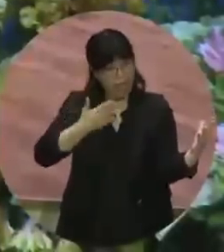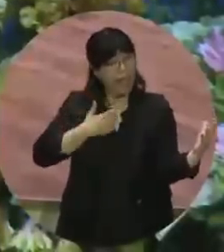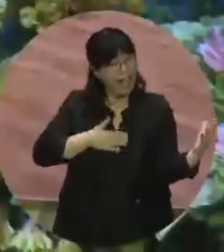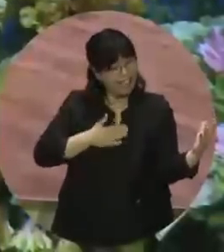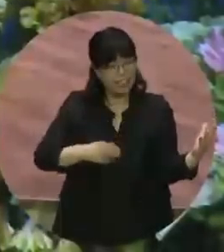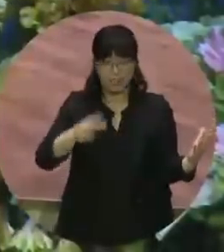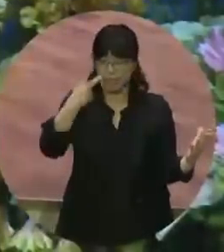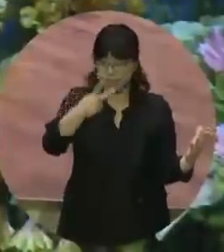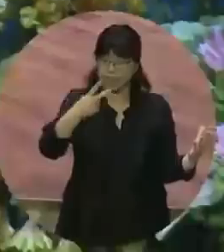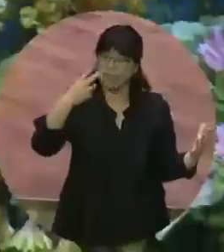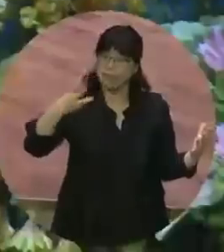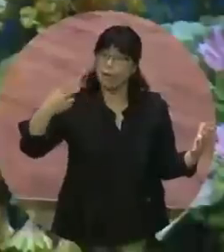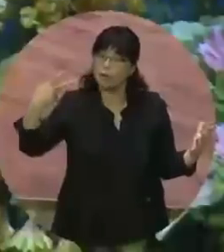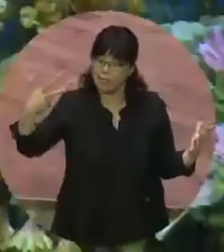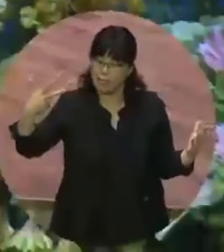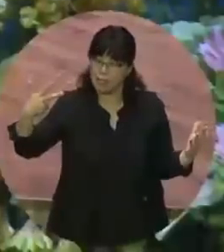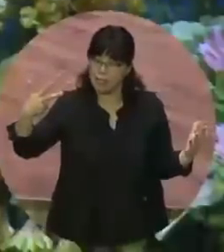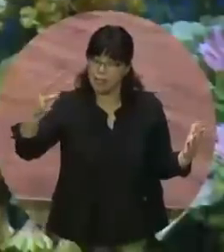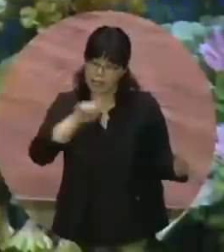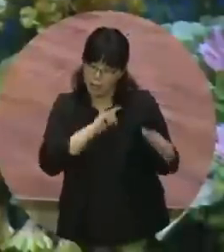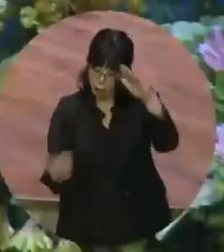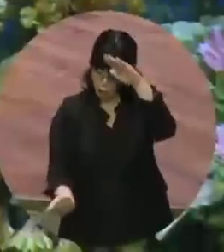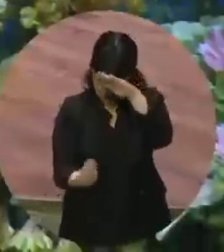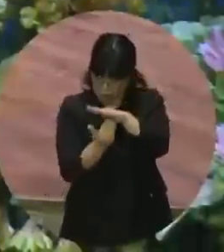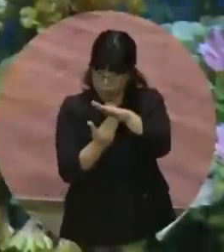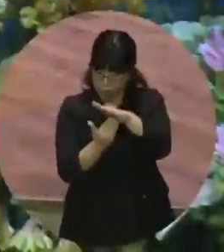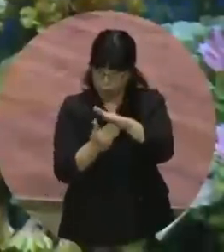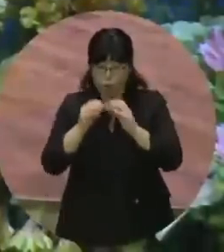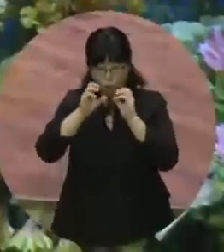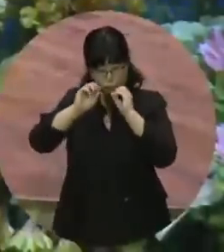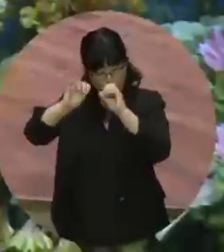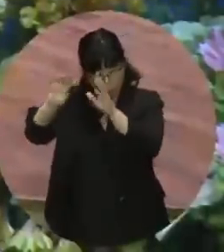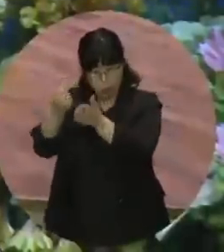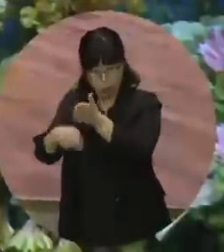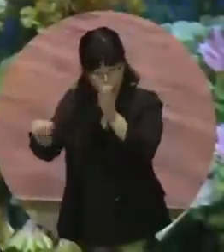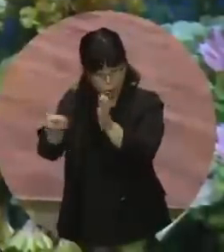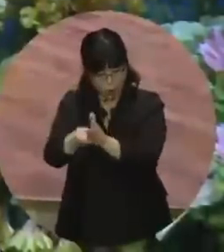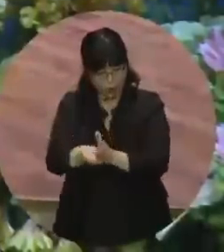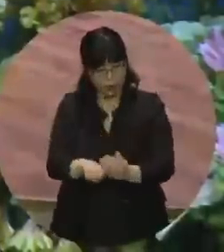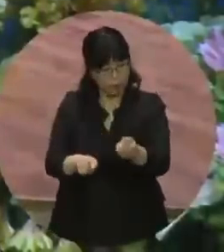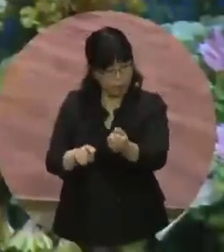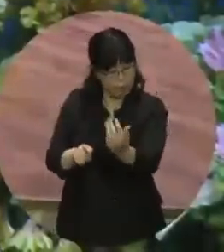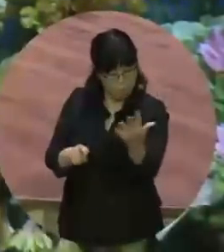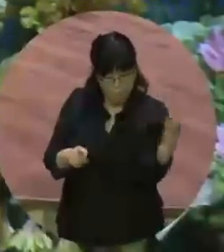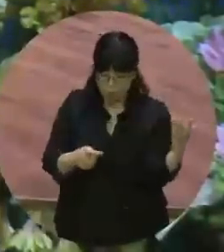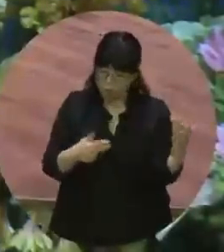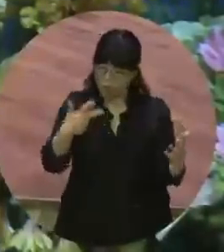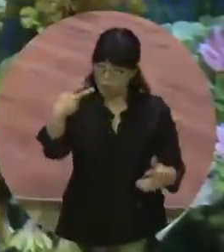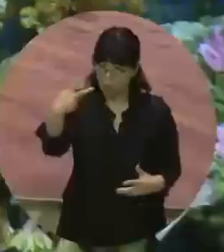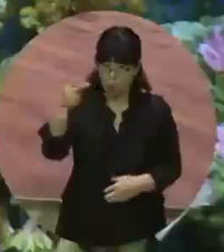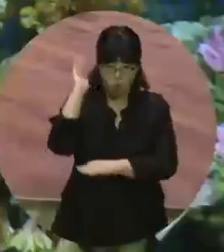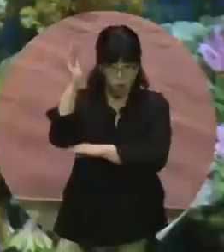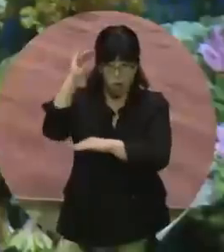캠프, 실제 캠프, 이후 캠프, 서밋 캠프, 미션 캠프 이런